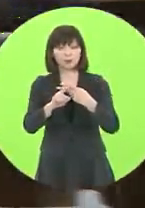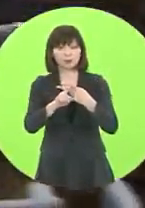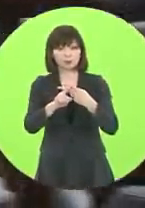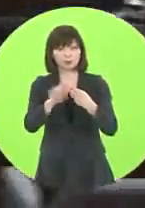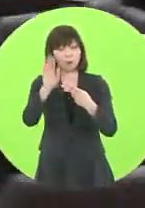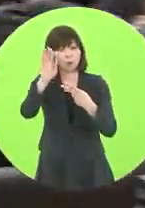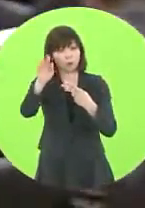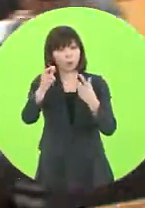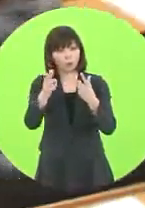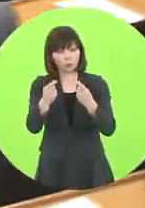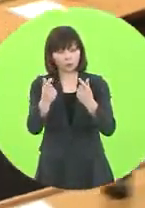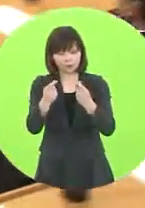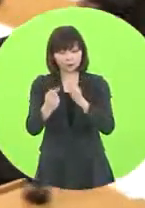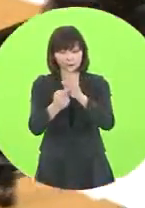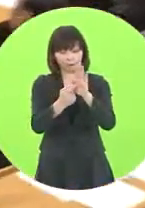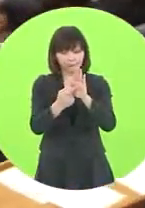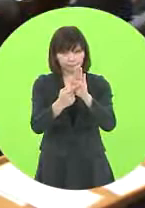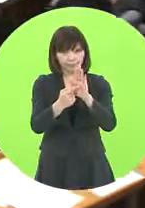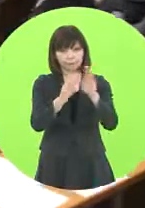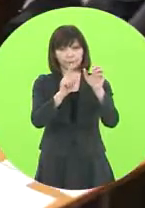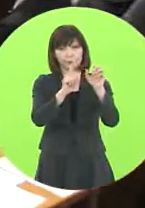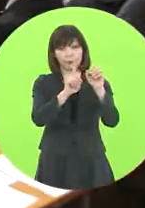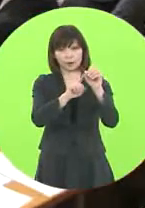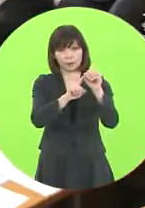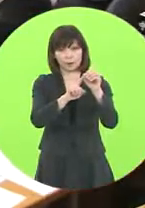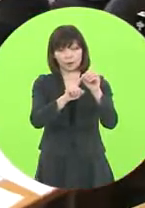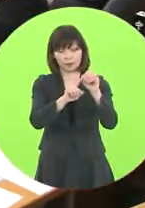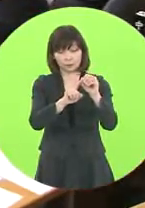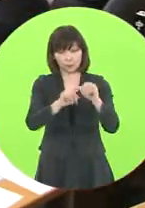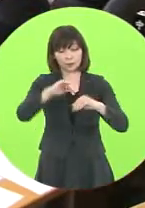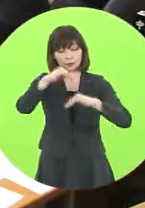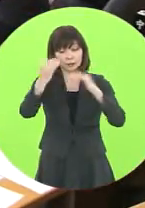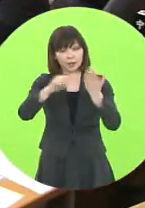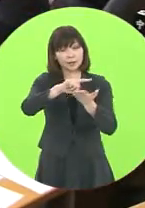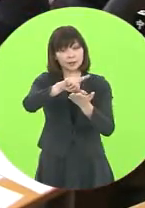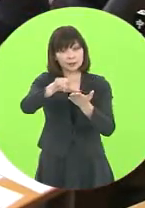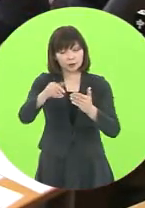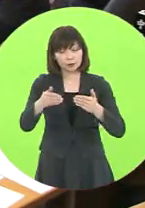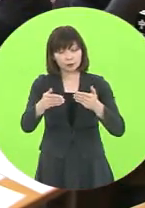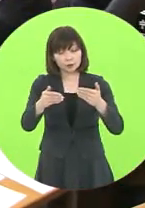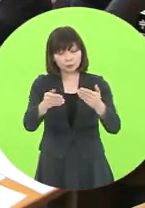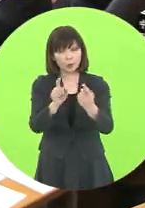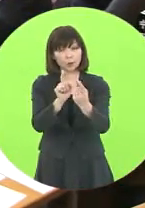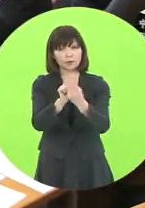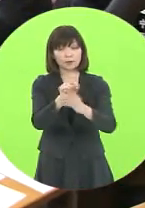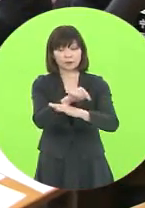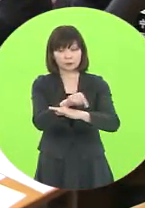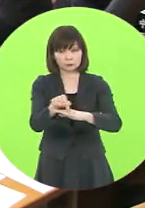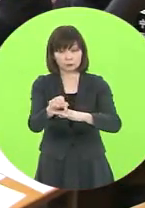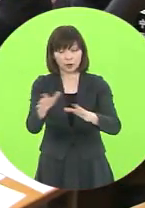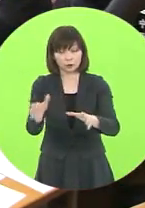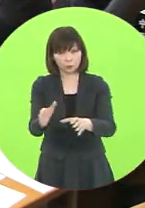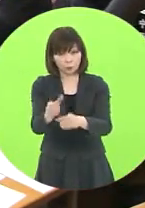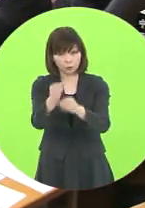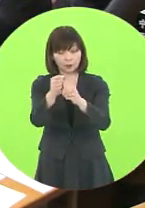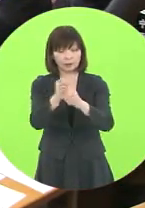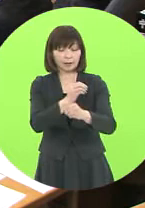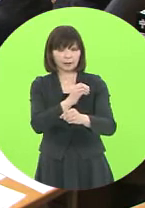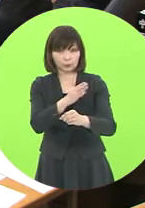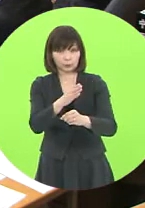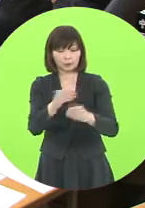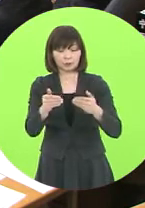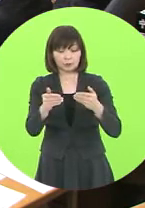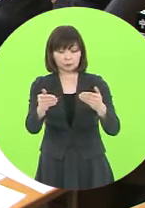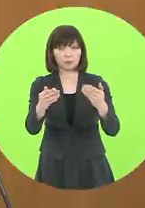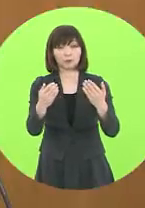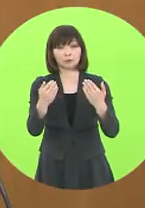十分発揮していくためには、引き続き中山間地域を振興対策を総合的かつ積極的に推し進める